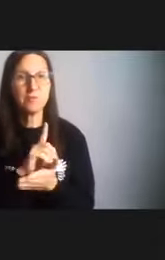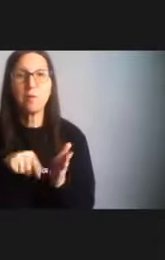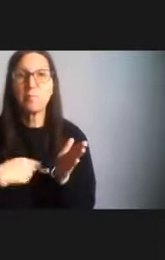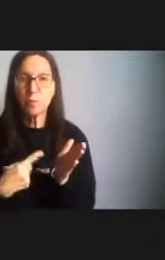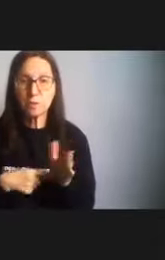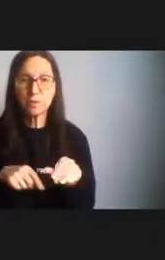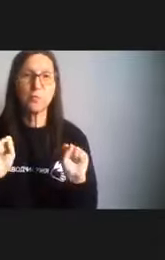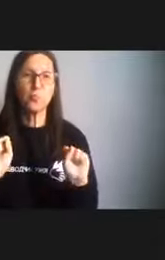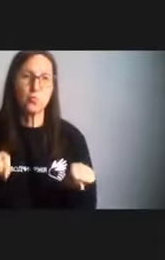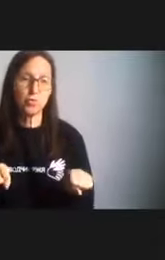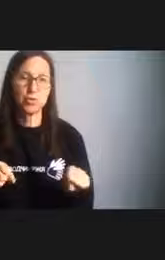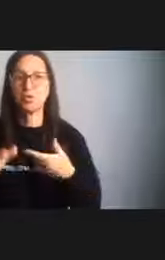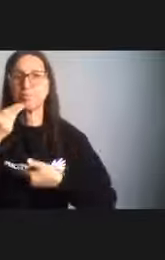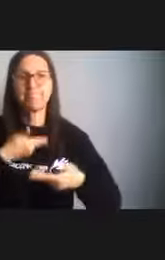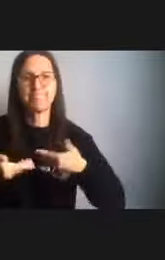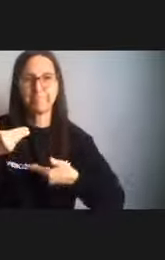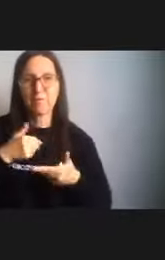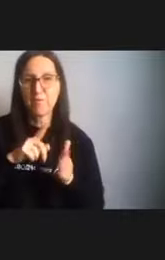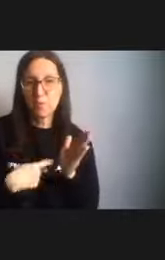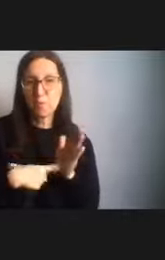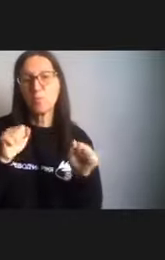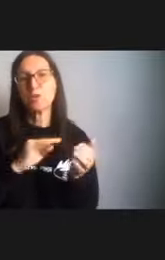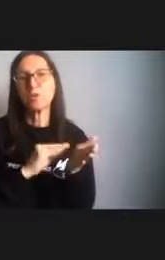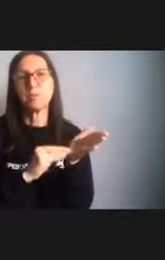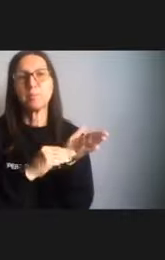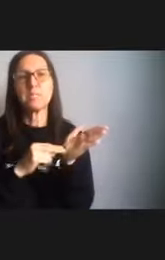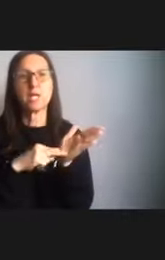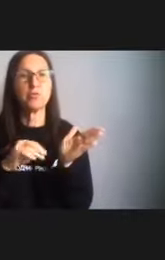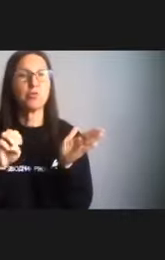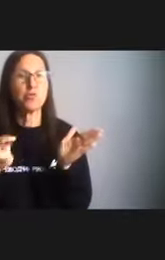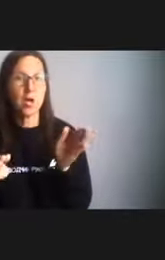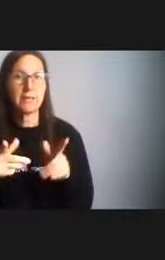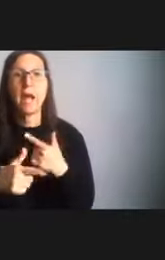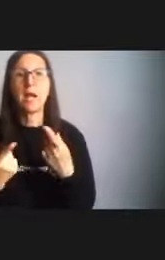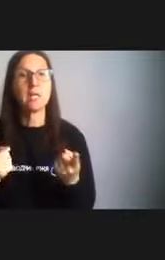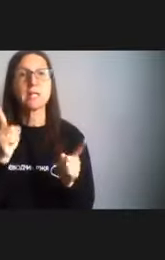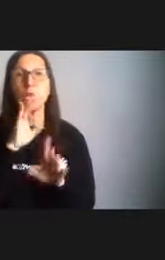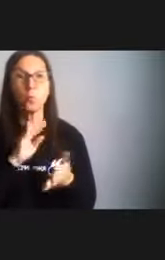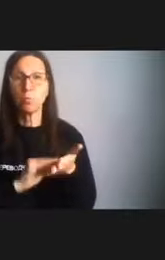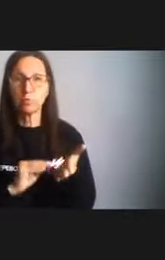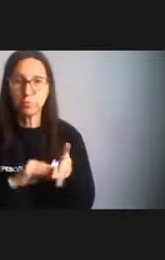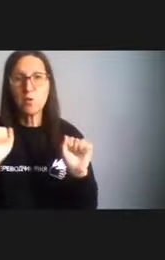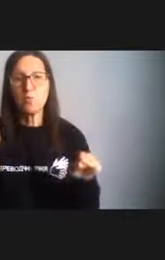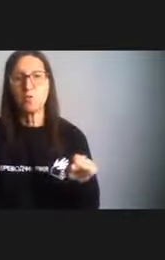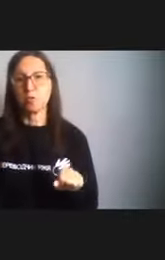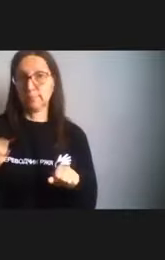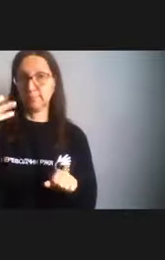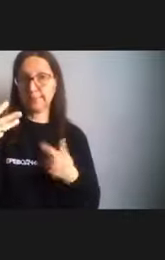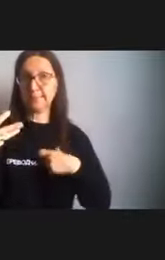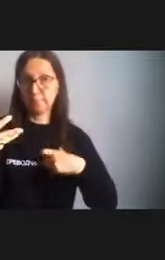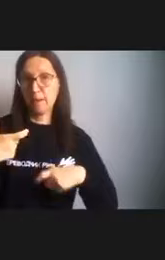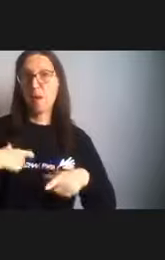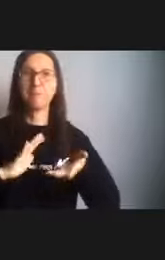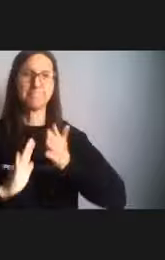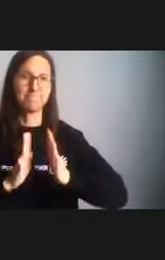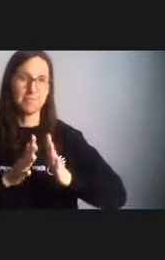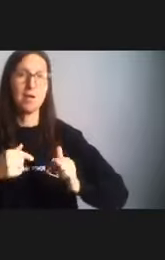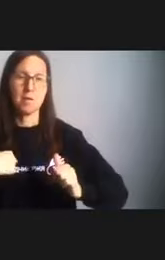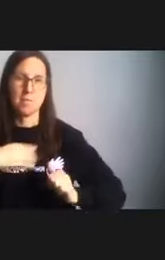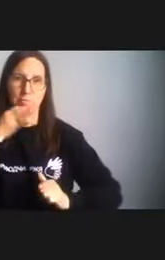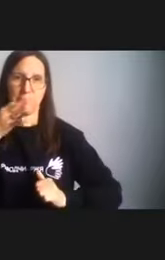вы можете их задать в чате или включив вашу камеру. Я постараюсь на них